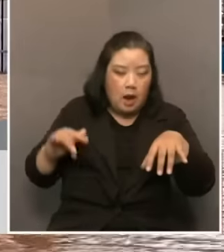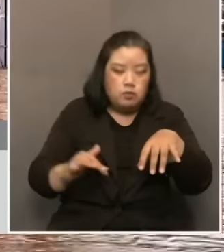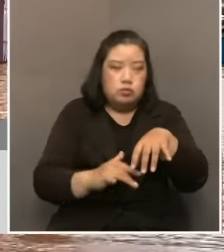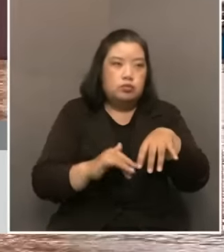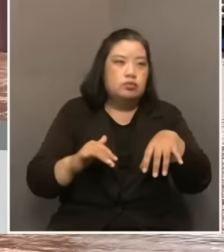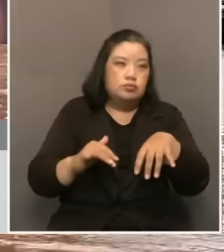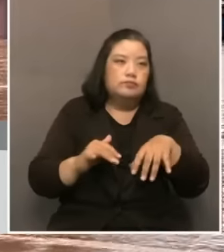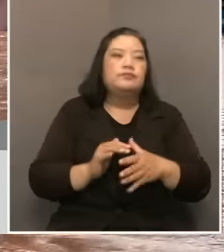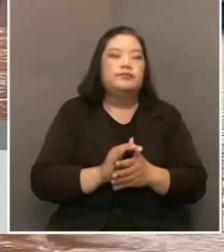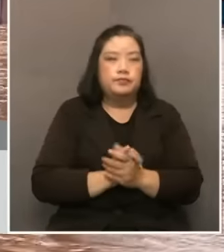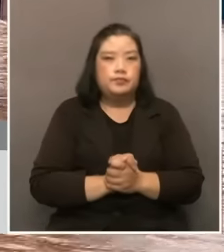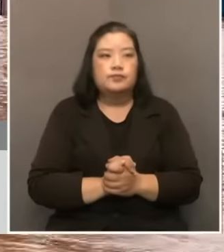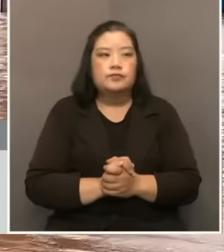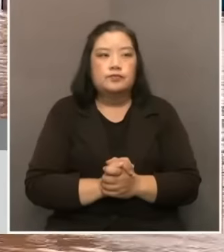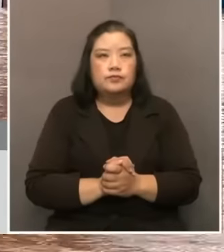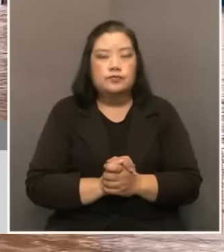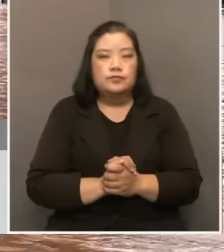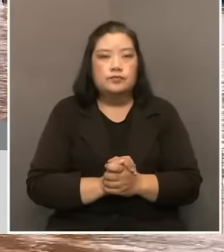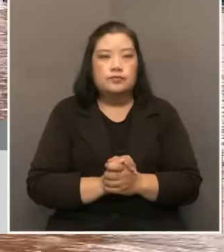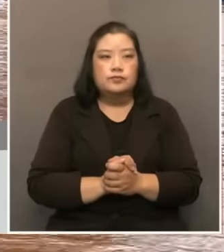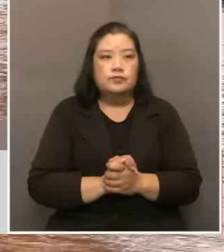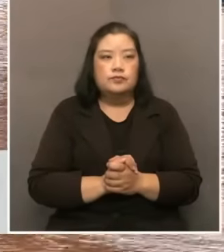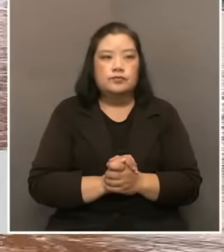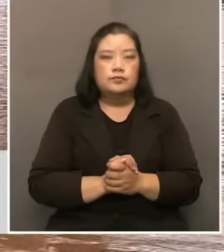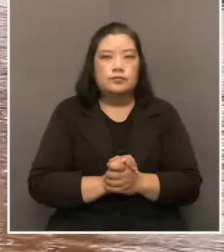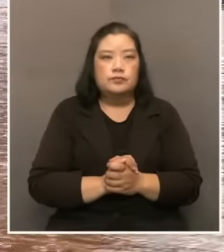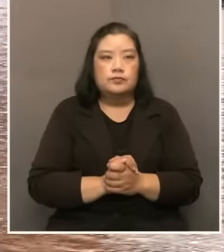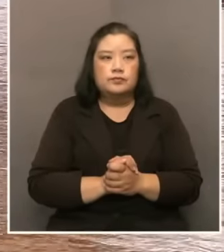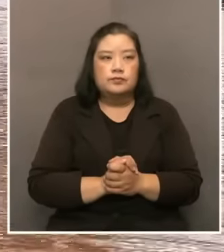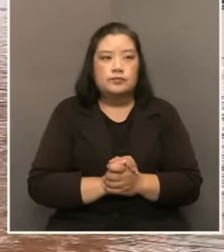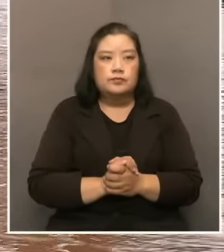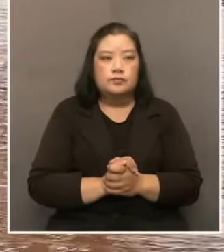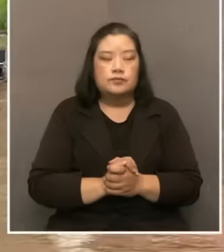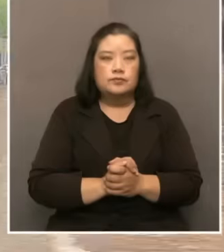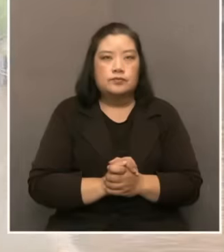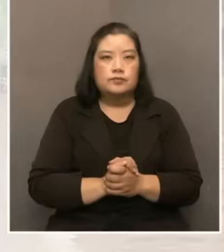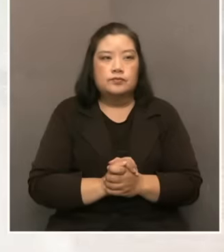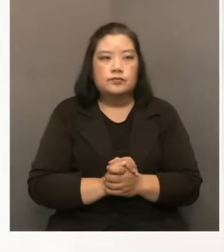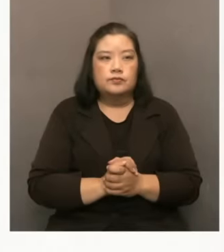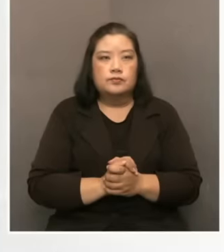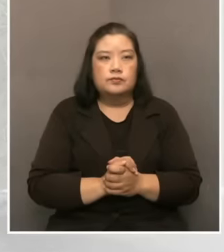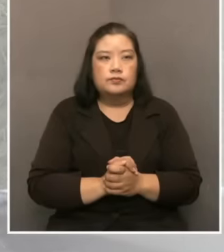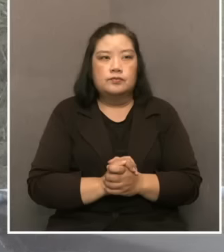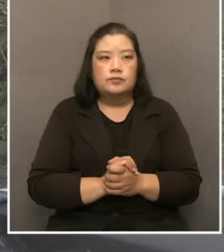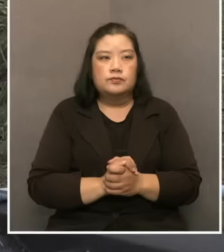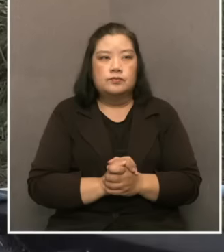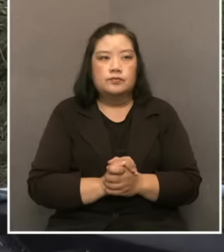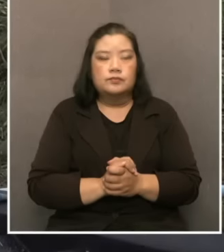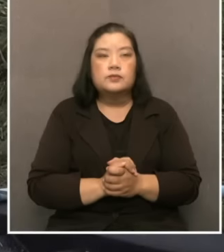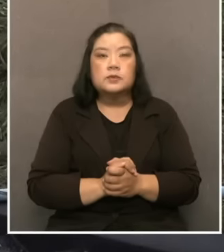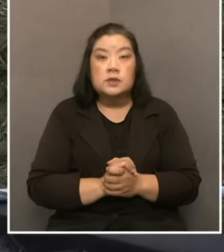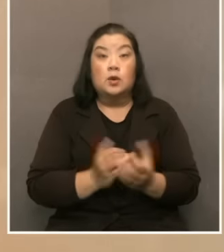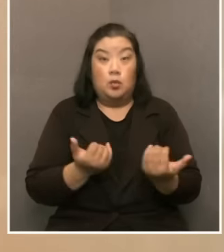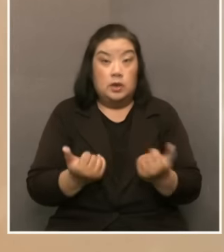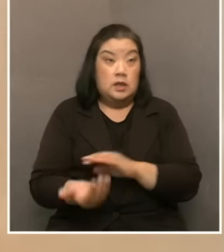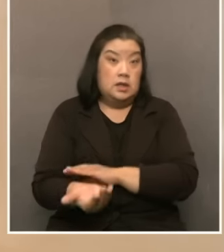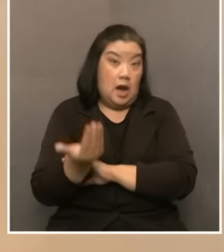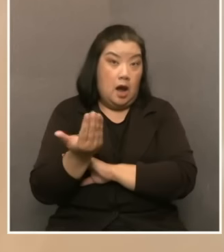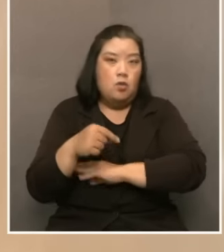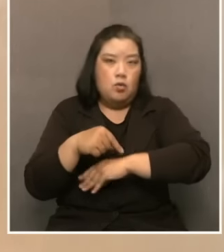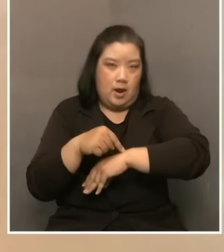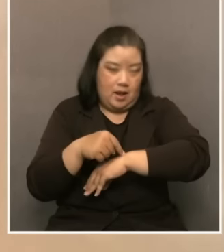บางส่วนด้วยค่ะไปดูระดับน้ำในแม่น้ำโขงที่ไหลผ่านจังหวัดบึงกากันบ้างนะครับเช้าวันนี้ครับ 27